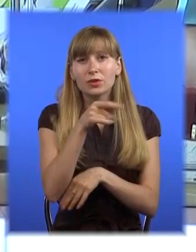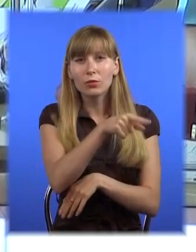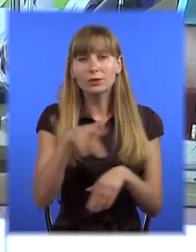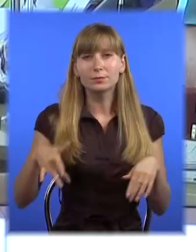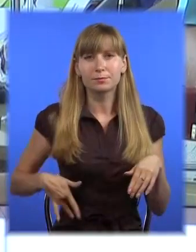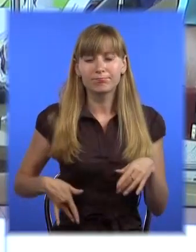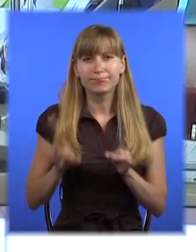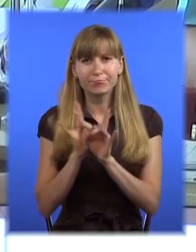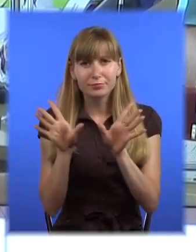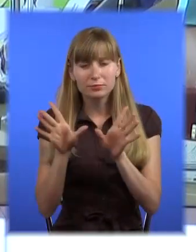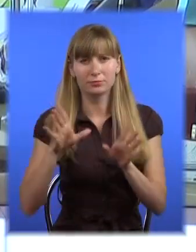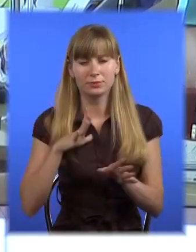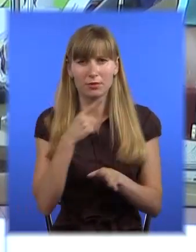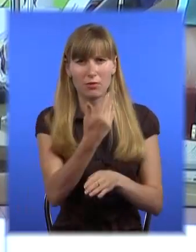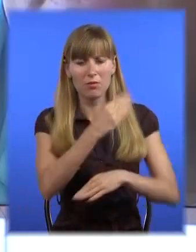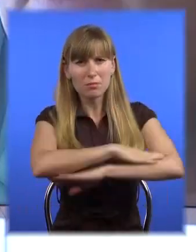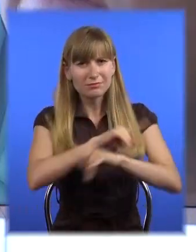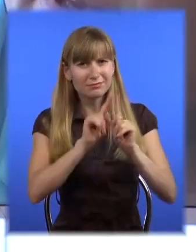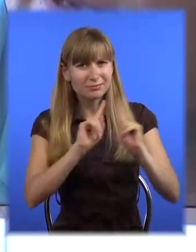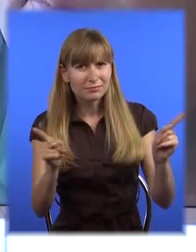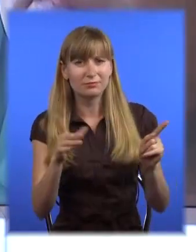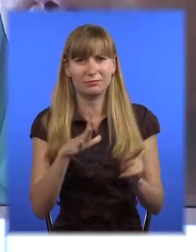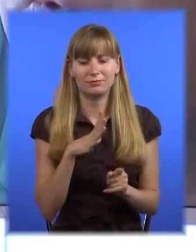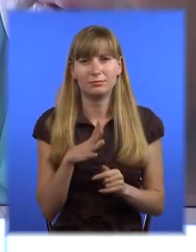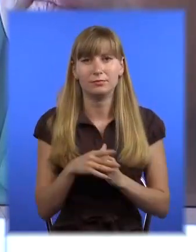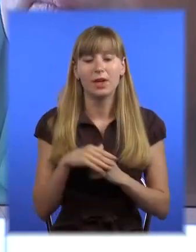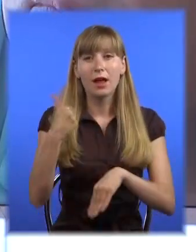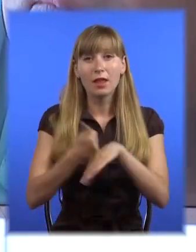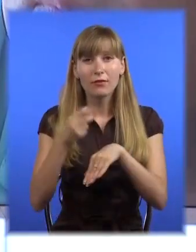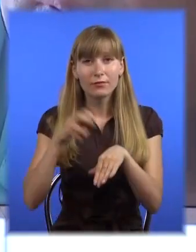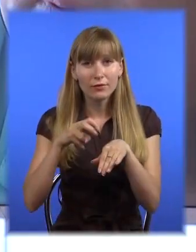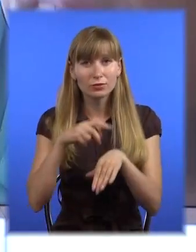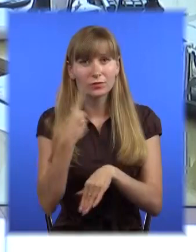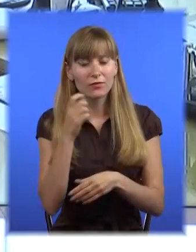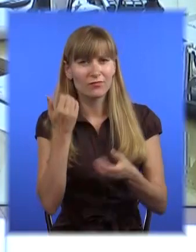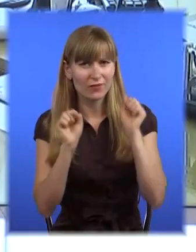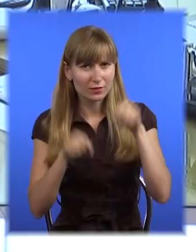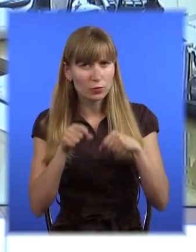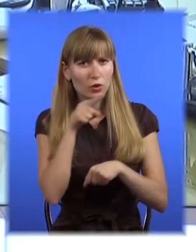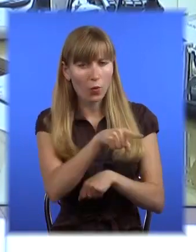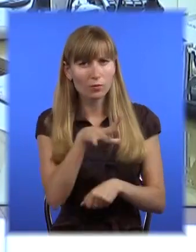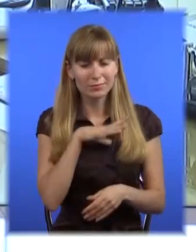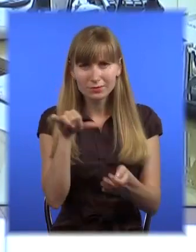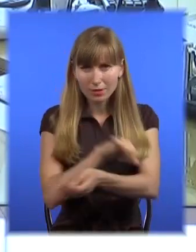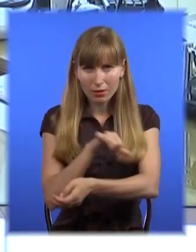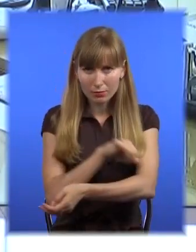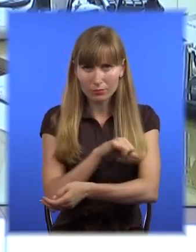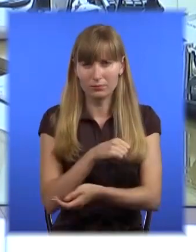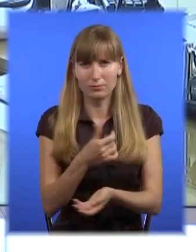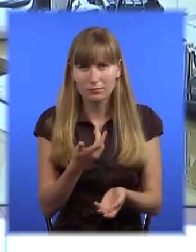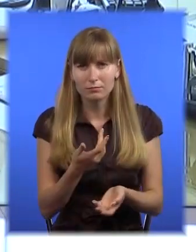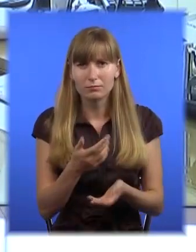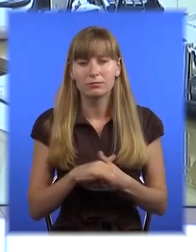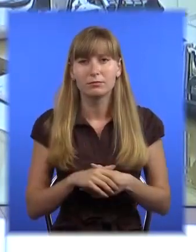та останніми днями поводився дивно. Головний лікар медзакладу говорить, чоловік міг вживати наркотики. Проте